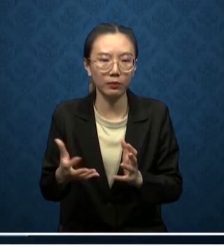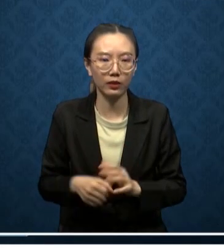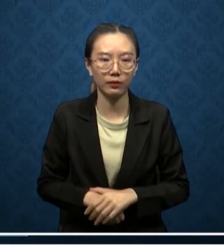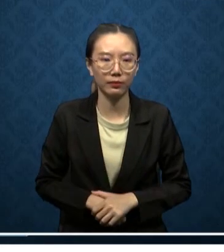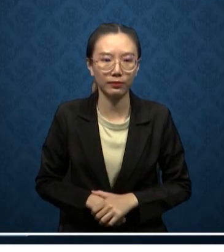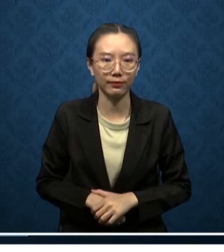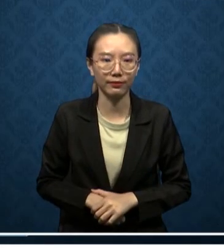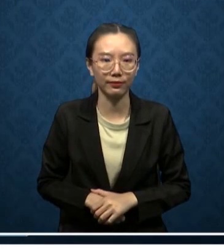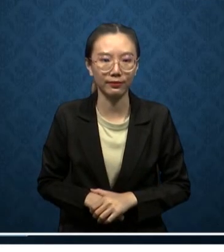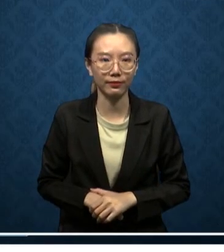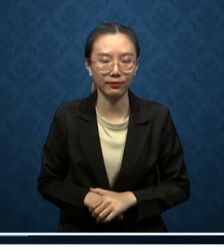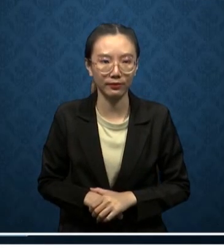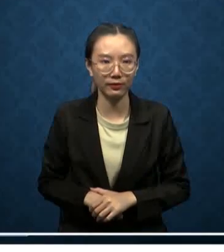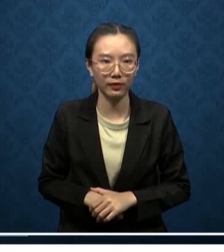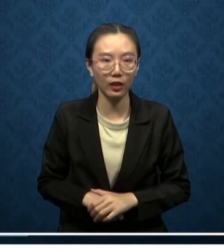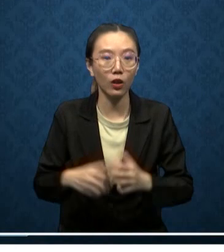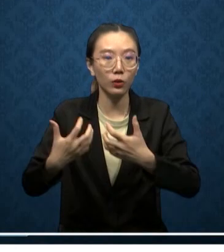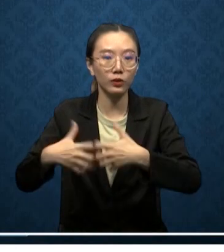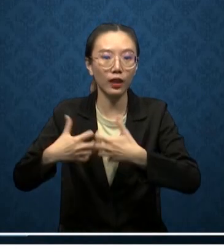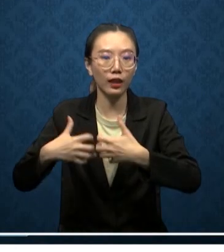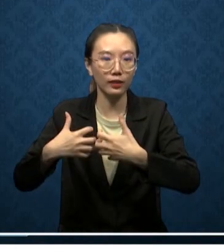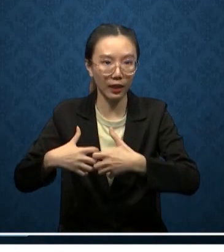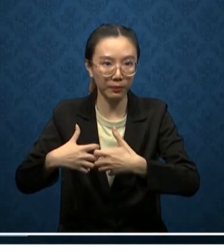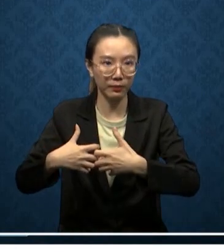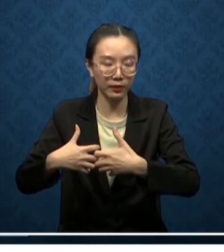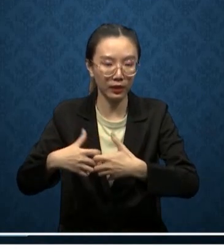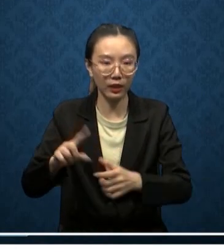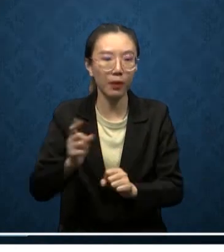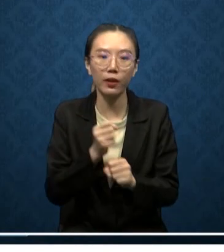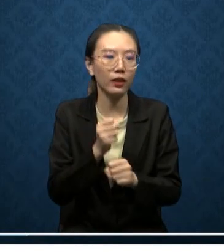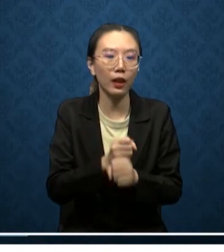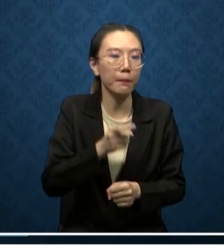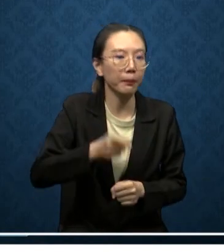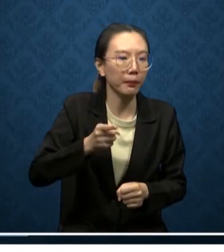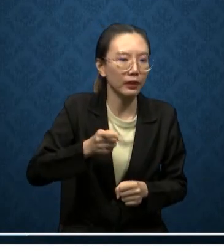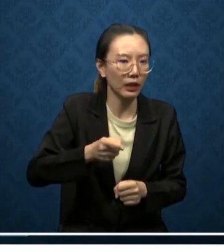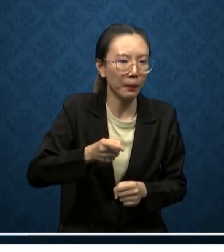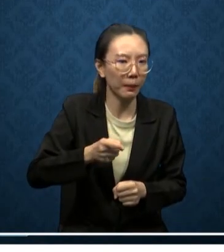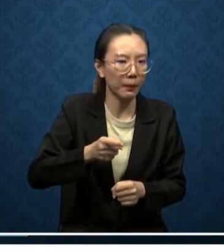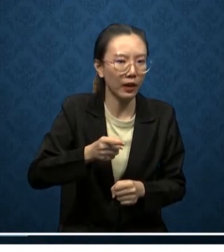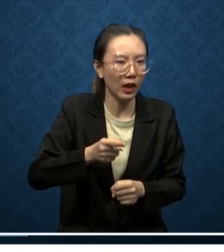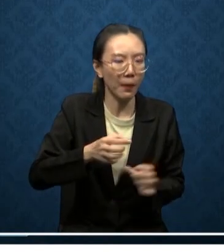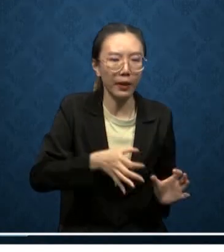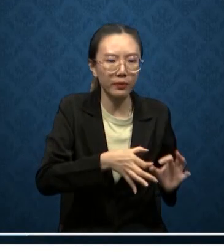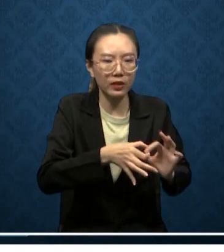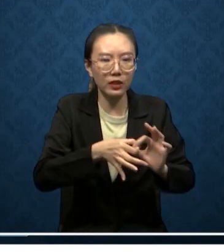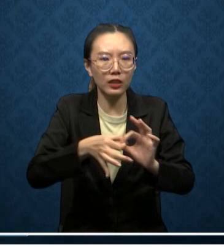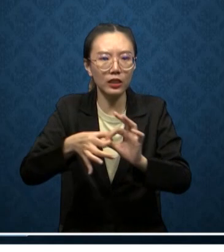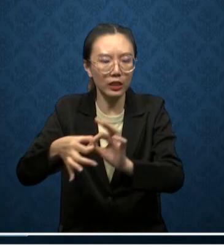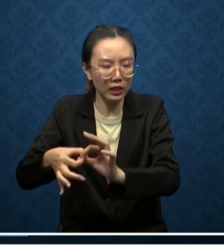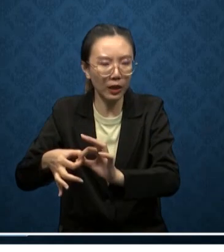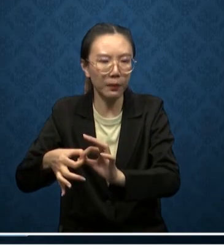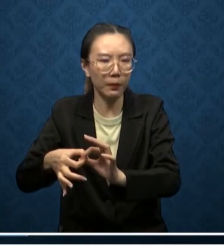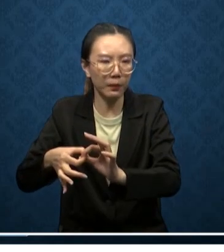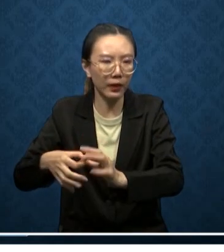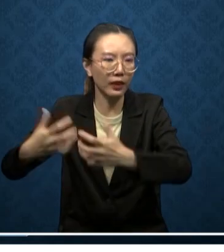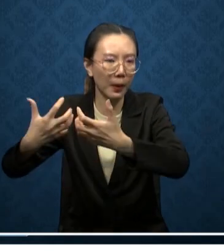หน่วยงานนอกกระทรวงเกษตรเช่นเป็นอุตสาหกรรมนะครับมันจะเป็นลักษณะงานประจำของหน่วยงานและไม่นำมาสู่ต่อยอดรการเชื่อมในส่วนของ sulyChinที่จะ